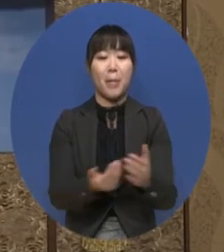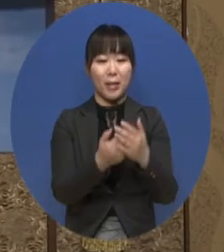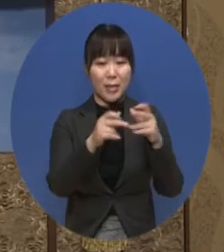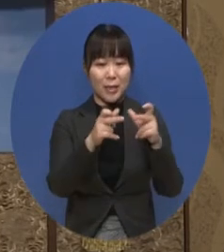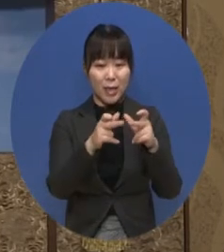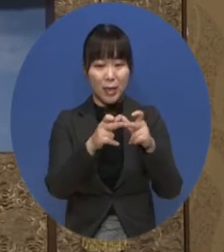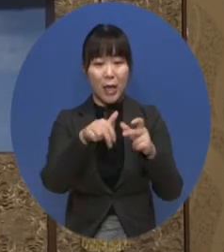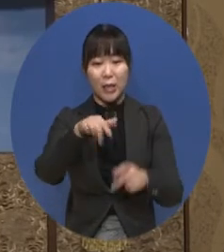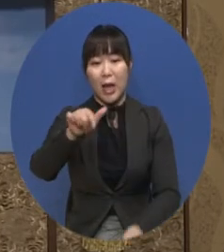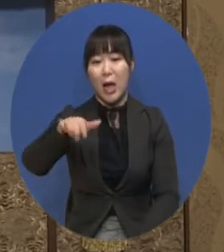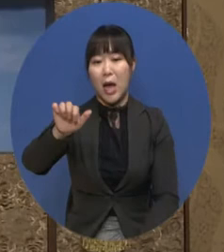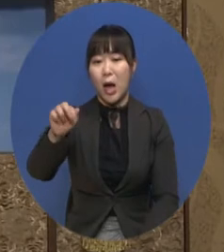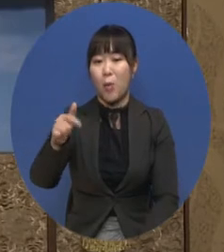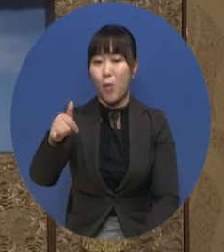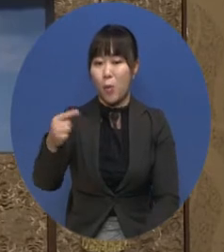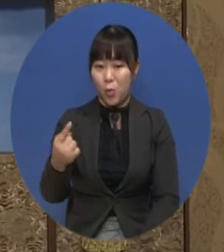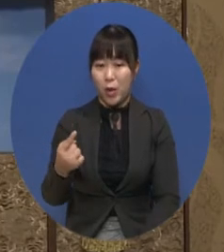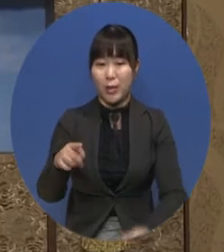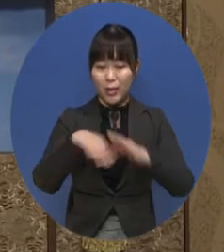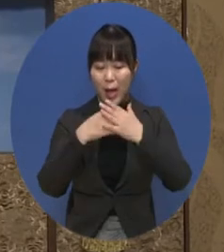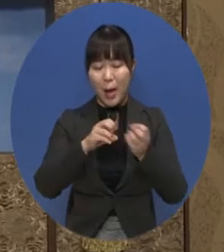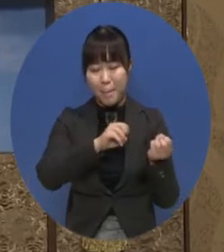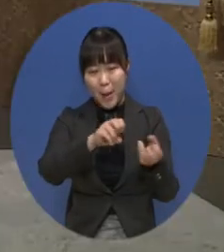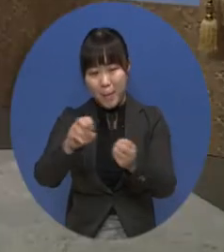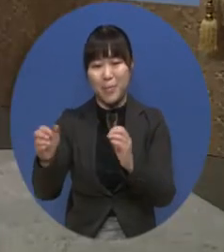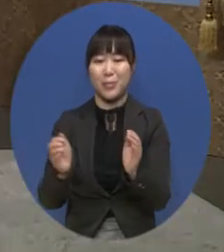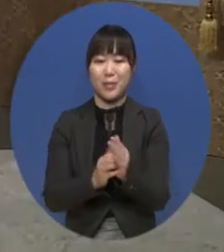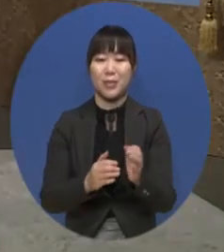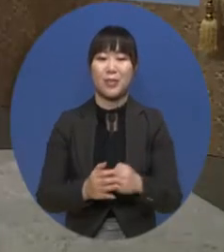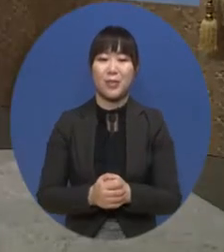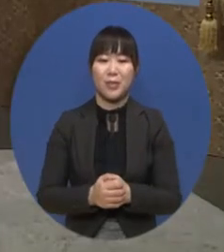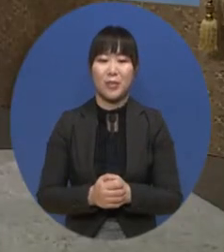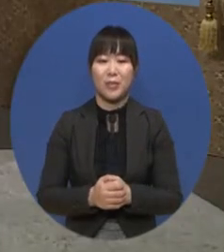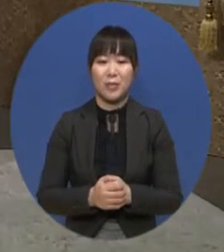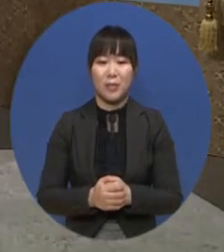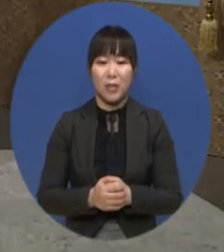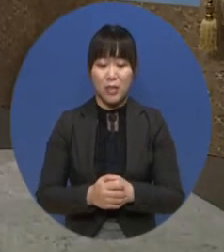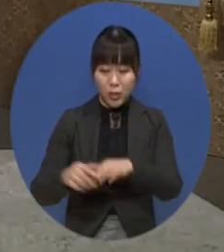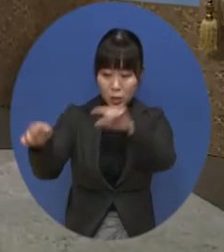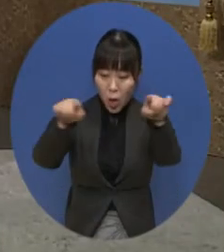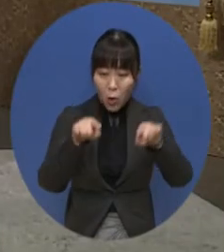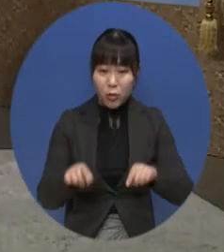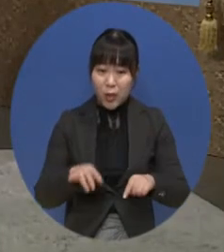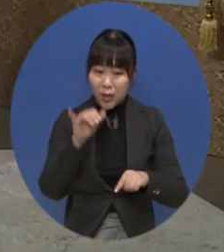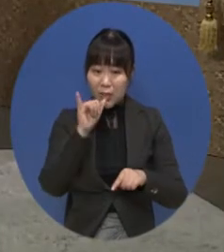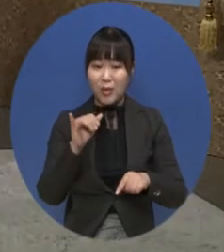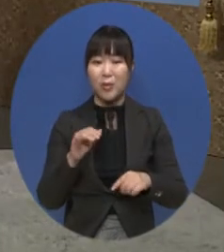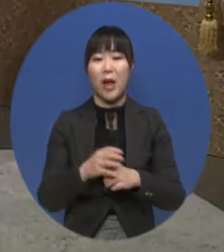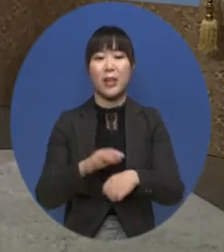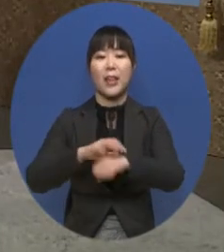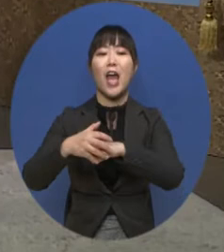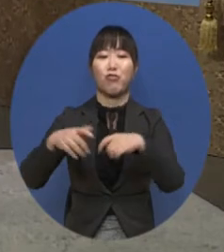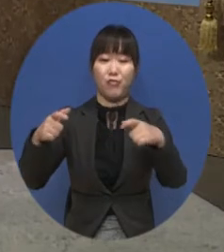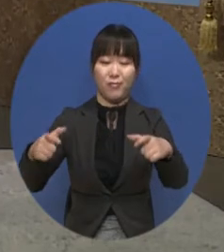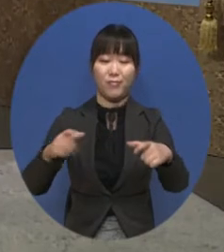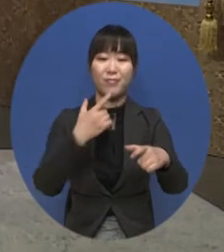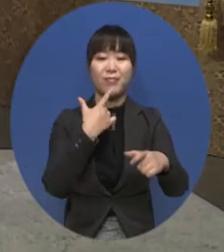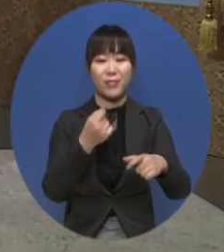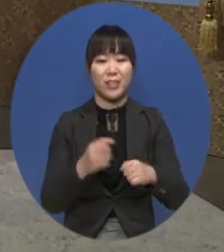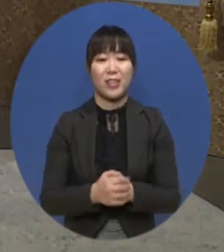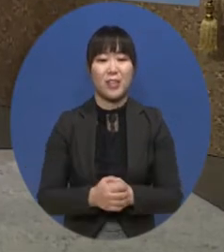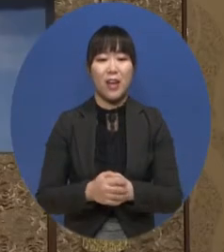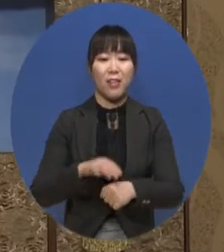발달장애인 가가호호에 다 배달이 됐습니다. 장애인 지역 공동체에서 전국에 있는 모든 대구에 있는 아, 대구에. 네, 대구에